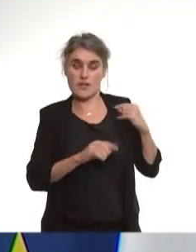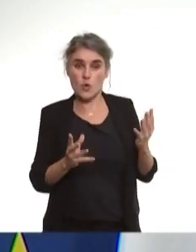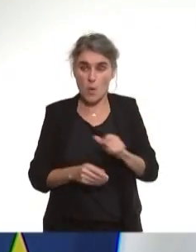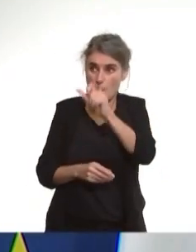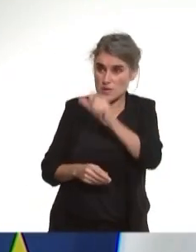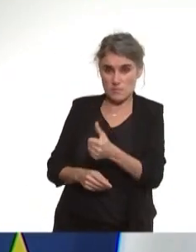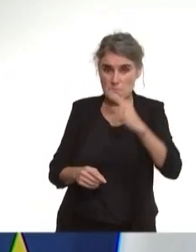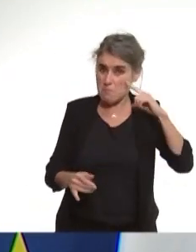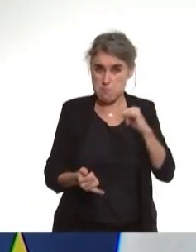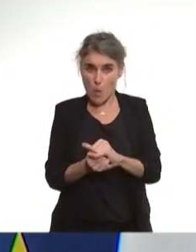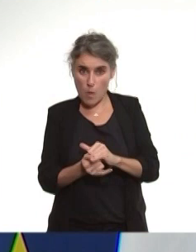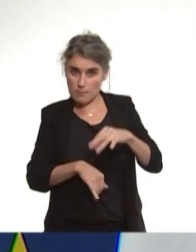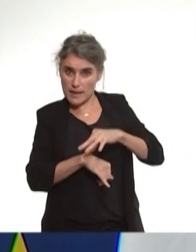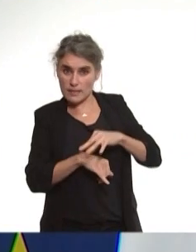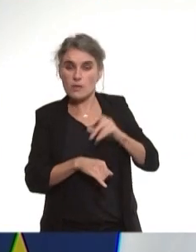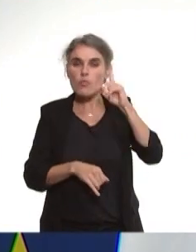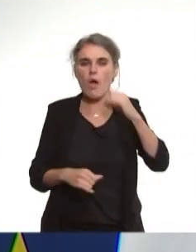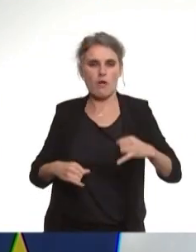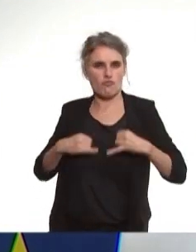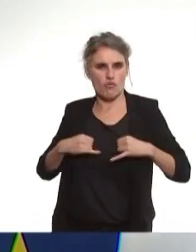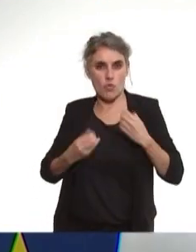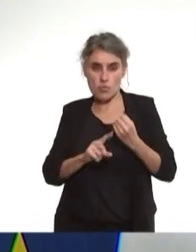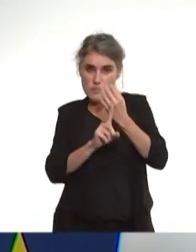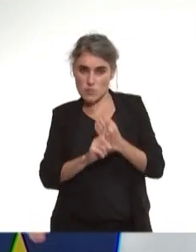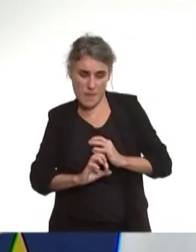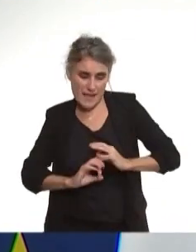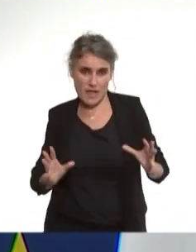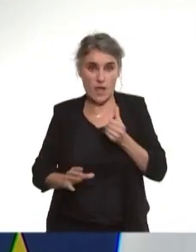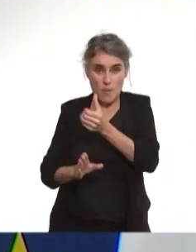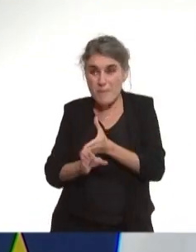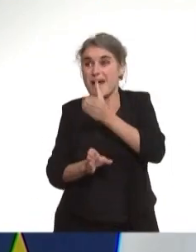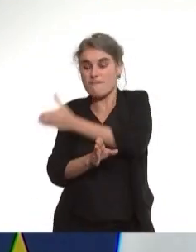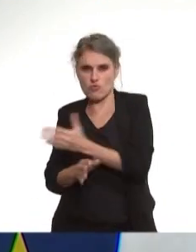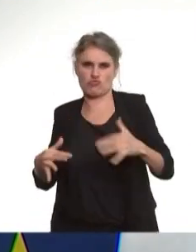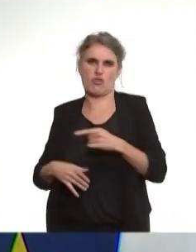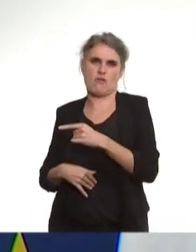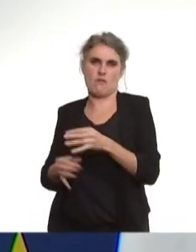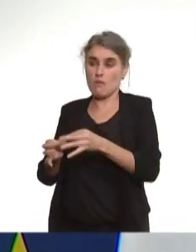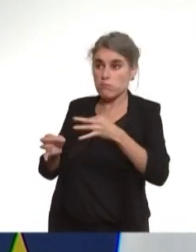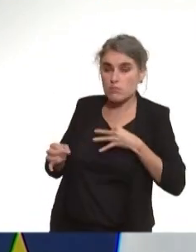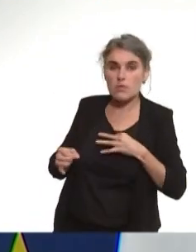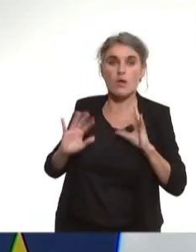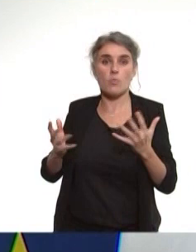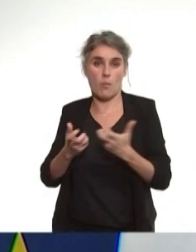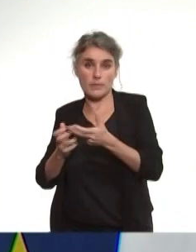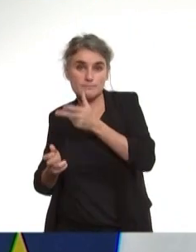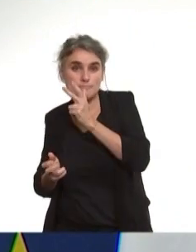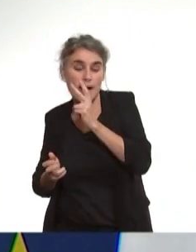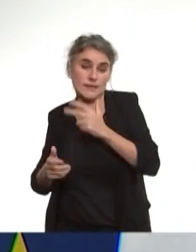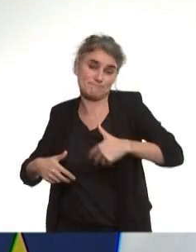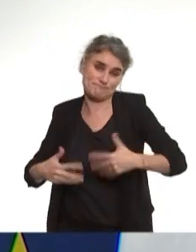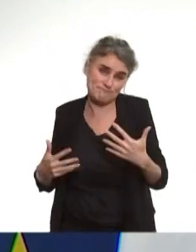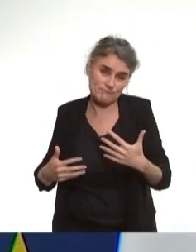qu'ils étaient plus jeunes est asymptomatique et eux-mêmes c'était contaminé quelques jours auparavant par exemple dans les bars hélas